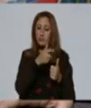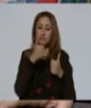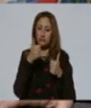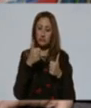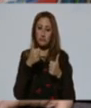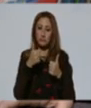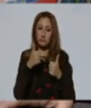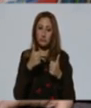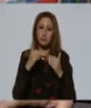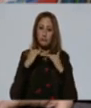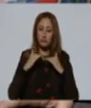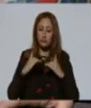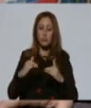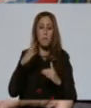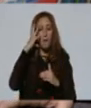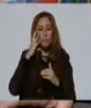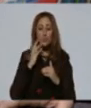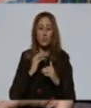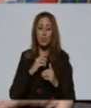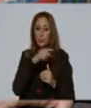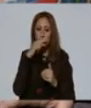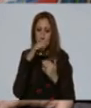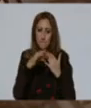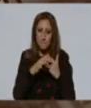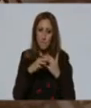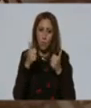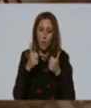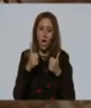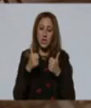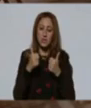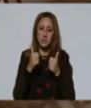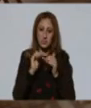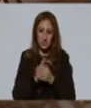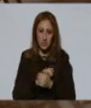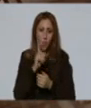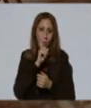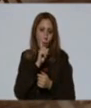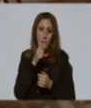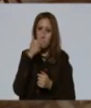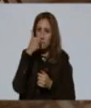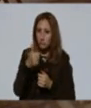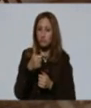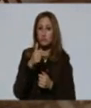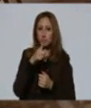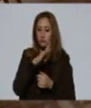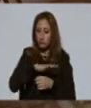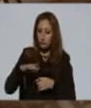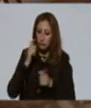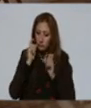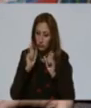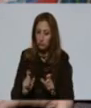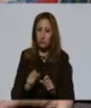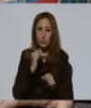ريهام بتحقق استقرار ما يعني يعني بجانب انها ام مثاليه من وجهه نظري، وفعلا ضحت